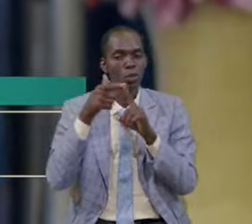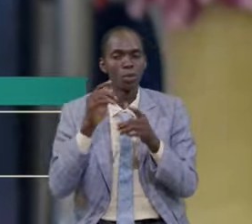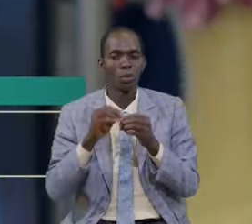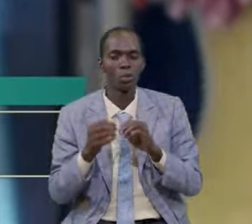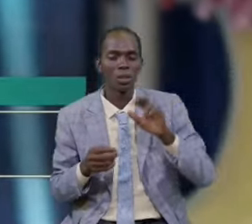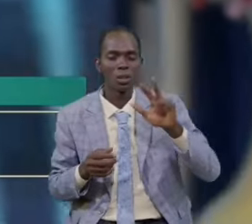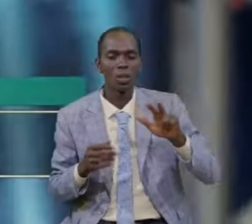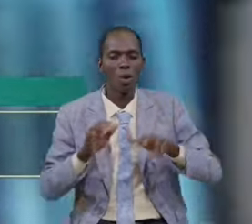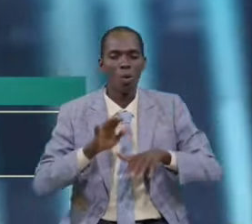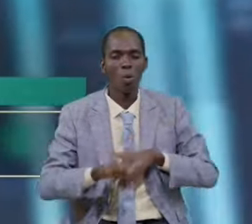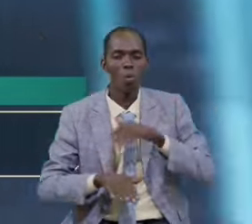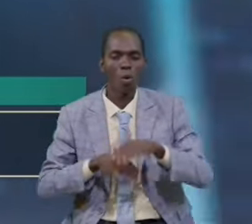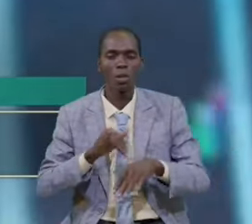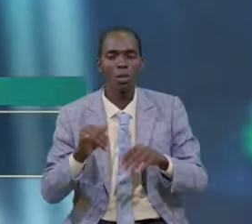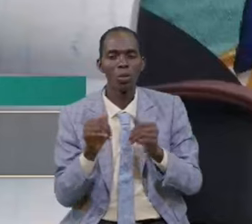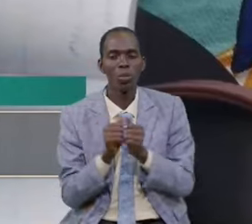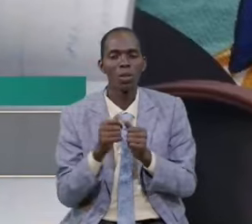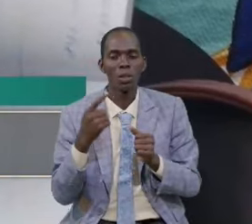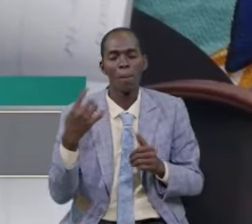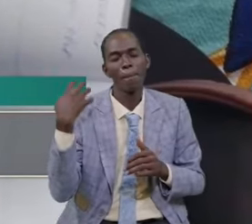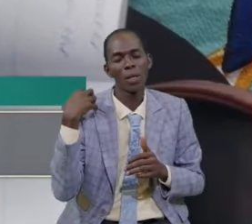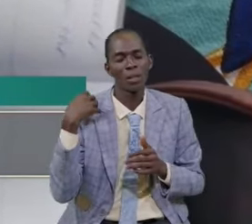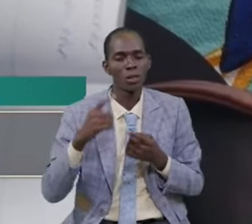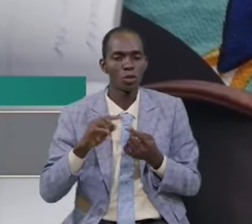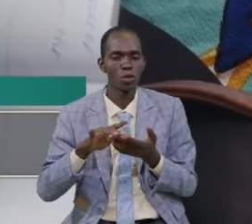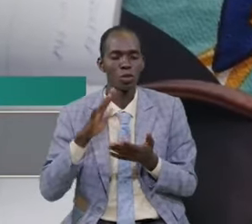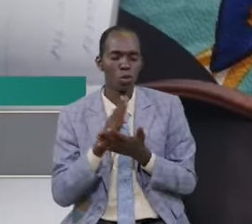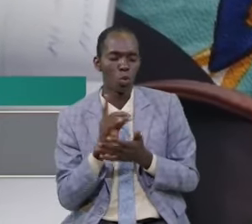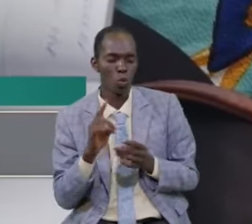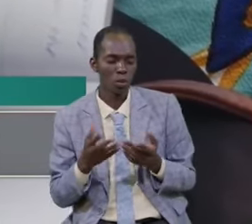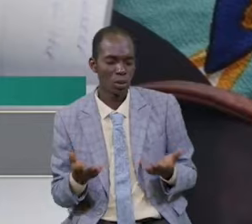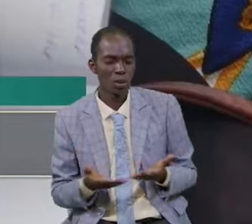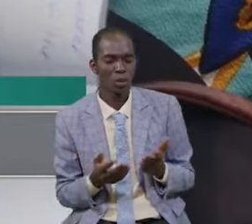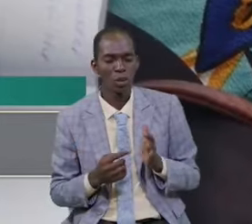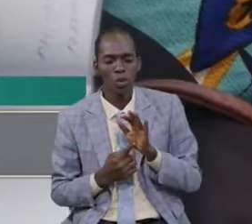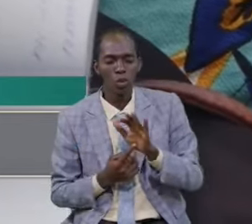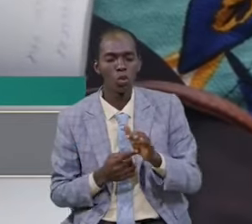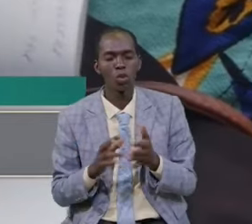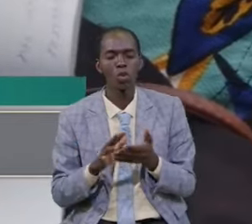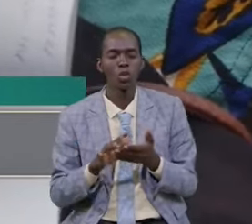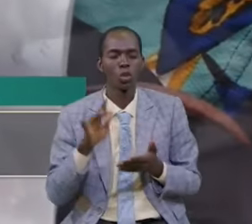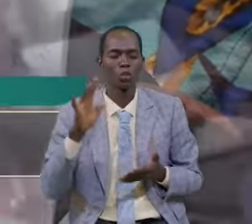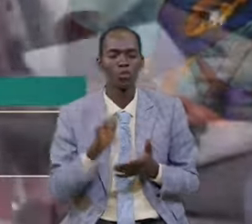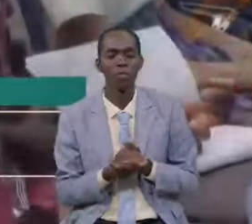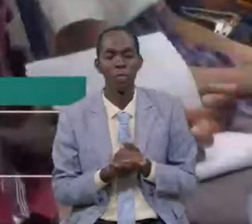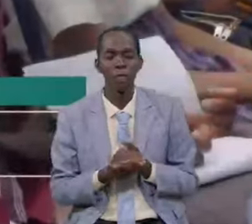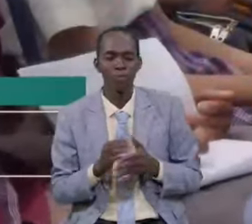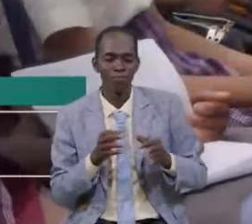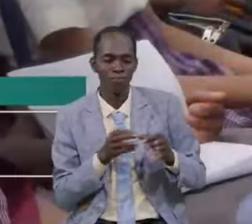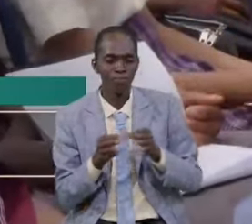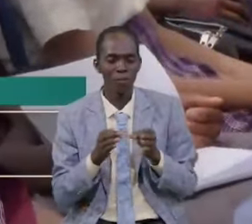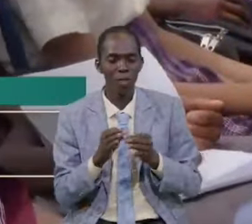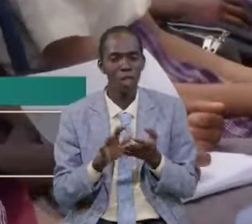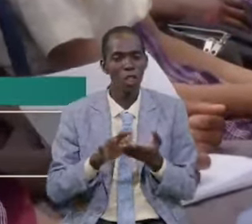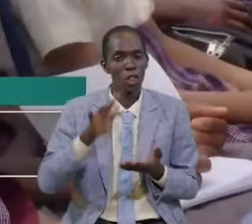gloire. Il y a quelqu'un qui a montré la gloire, qui a reflété la gloire, qui a décrit la gloire, qui a possédé